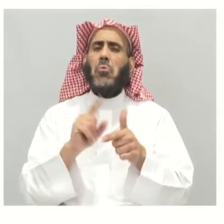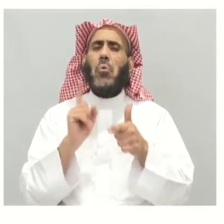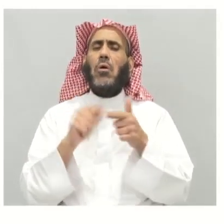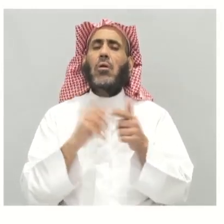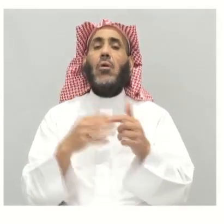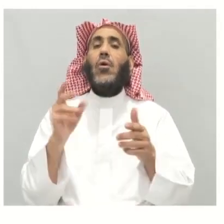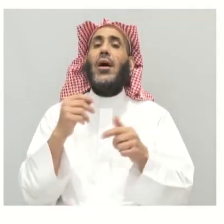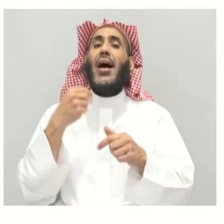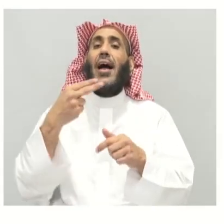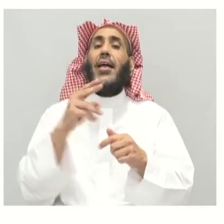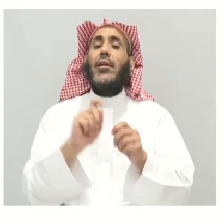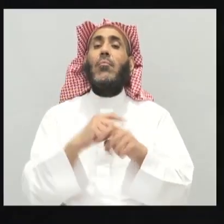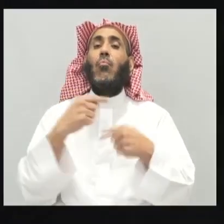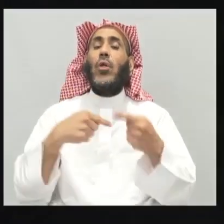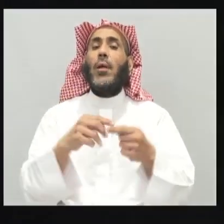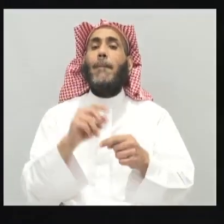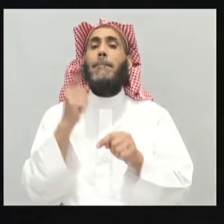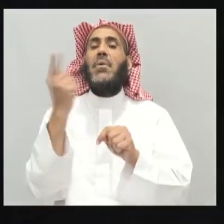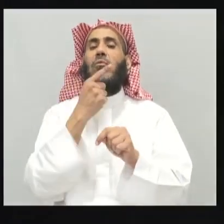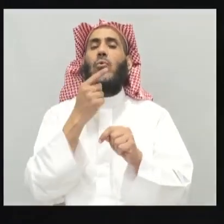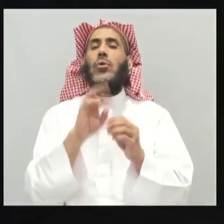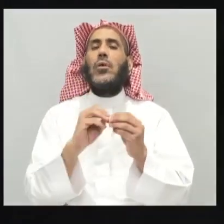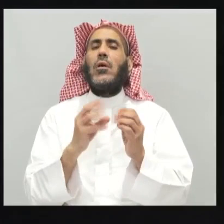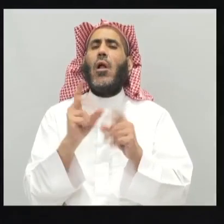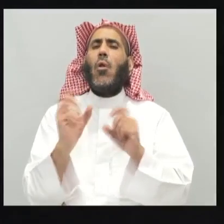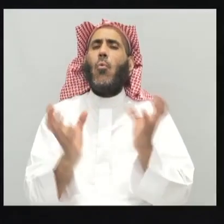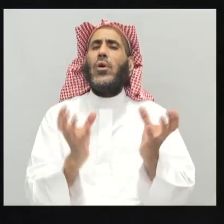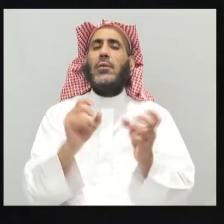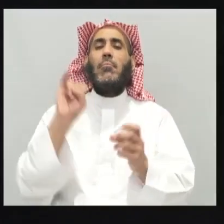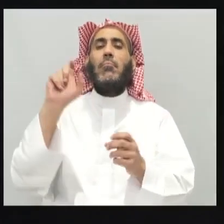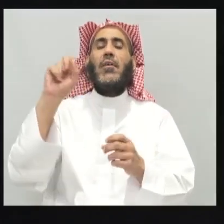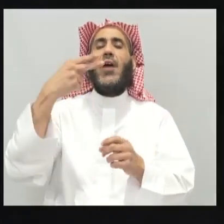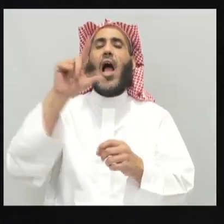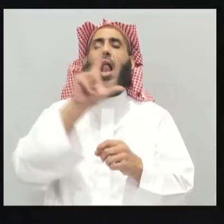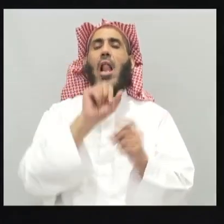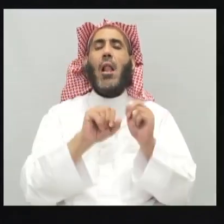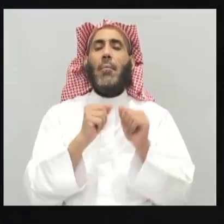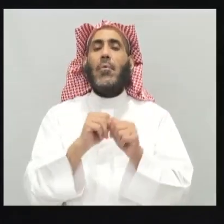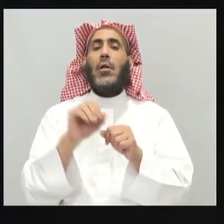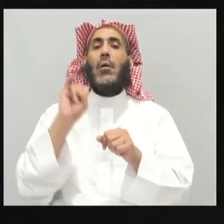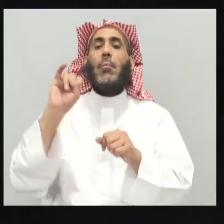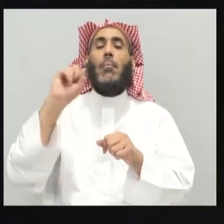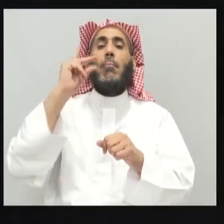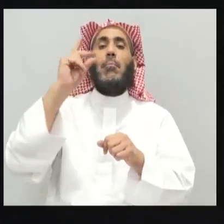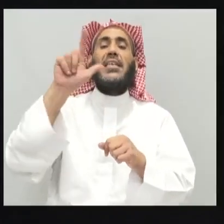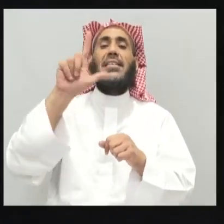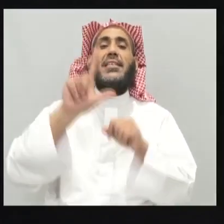وعين مضارعه مفتوحة يصاغ على وزن مفعل، فأقول مطلع.